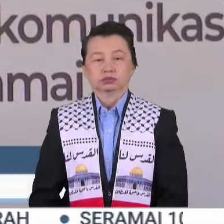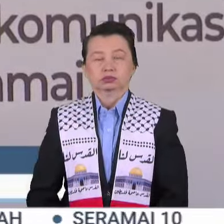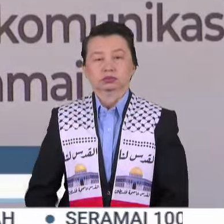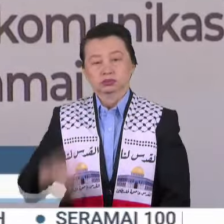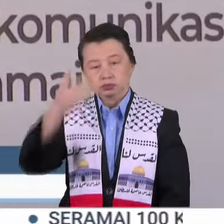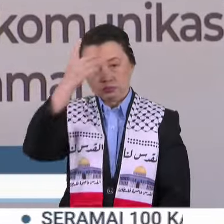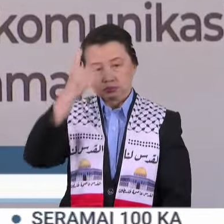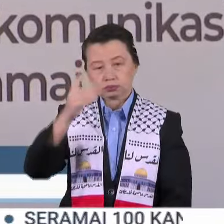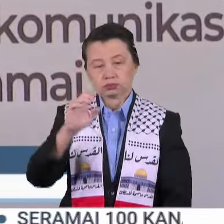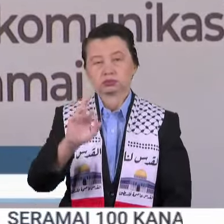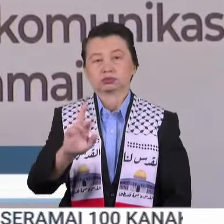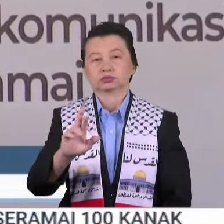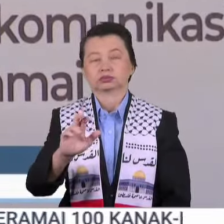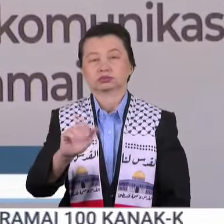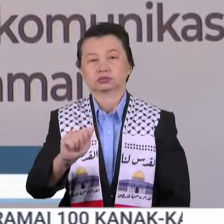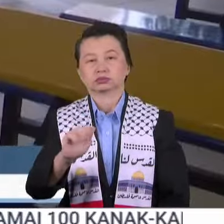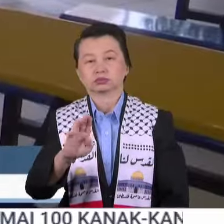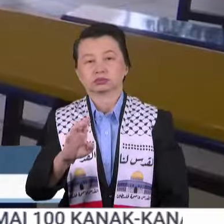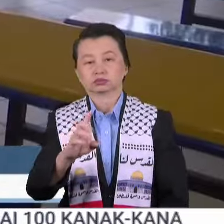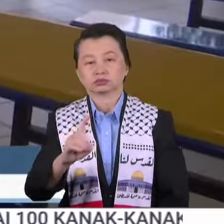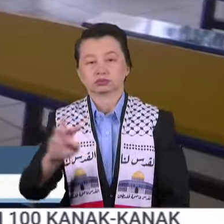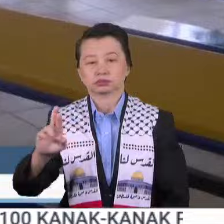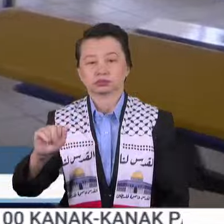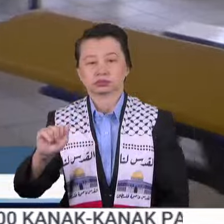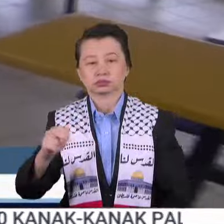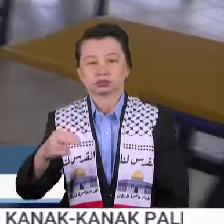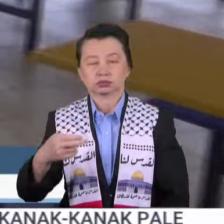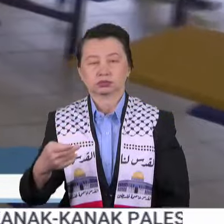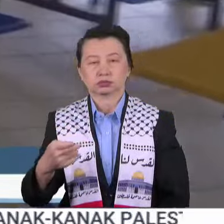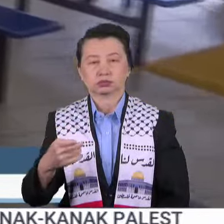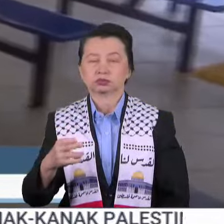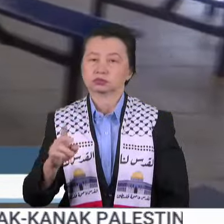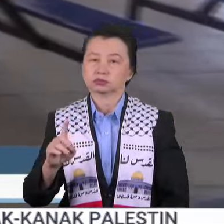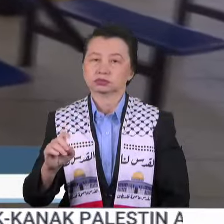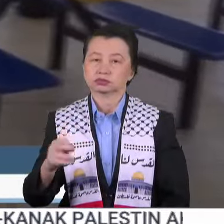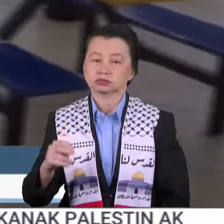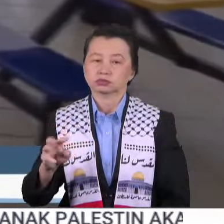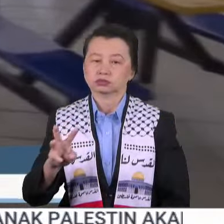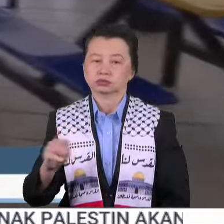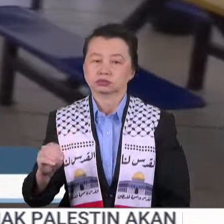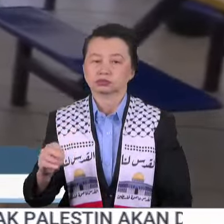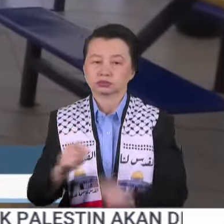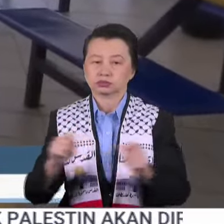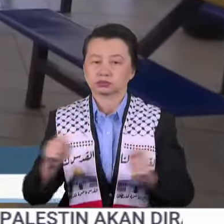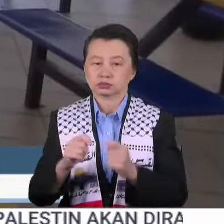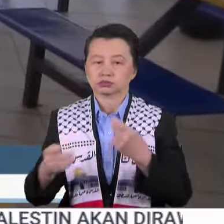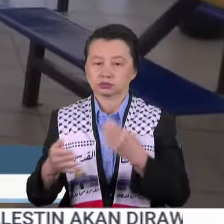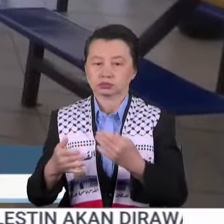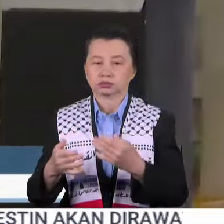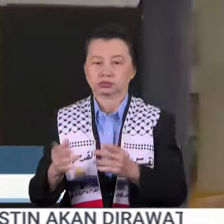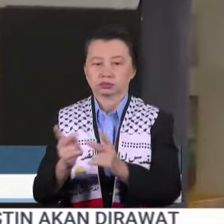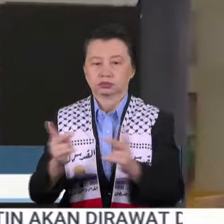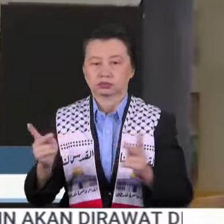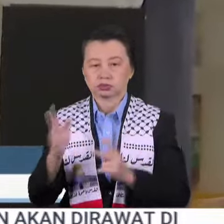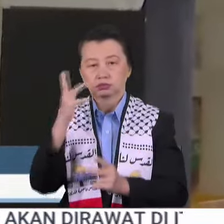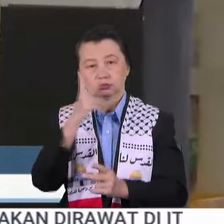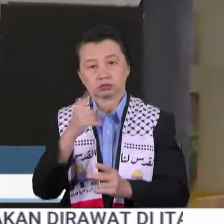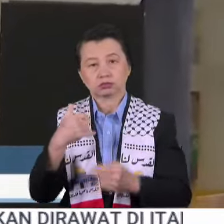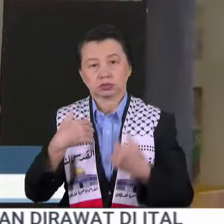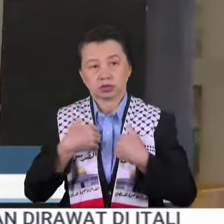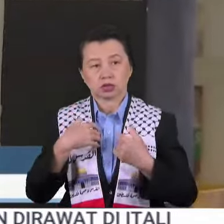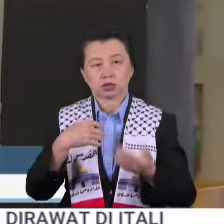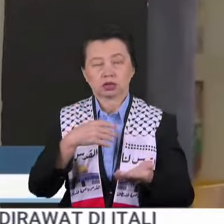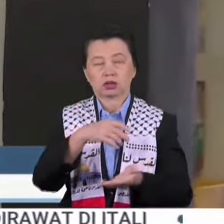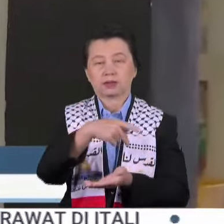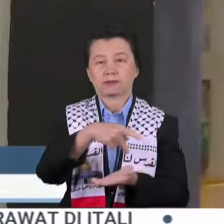Menurut Dato' Dr. Abdul Rahman, lokasi Medan Niaga tersebut amat strategik berdekatan beberapa kawasan menarik iaitu Pangkalan